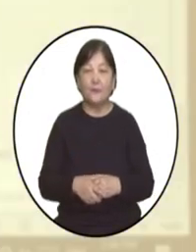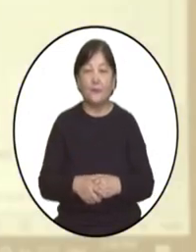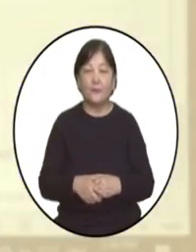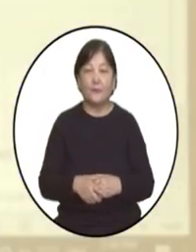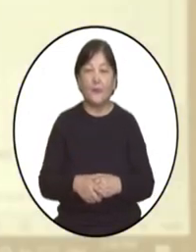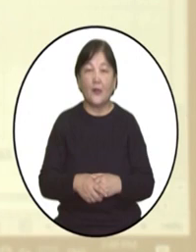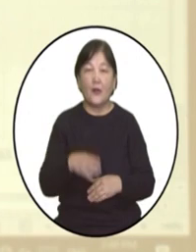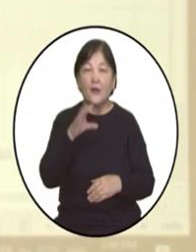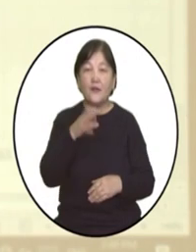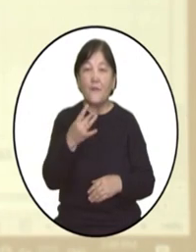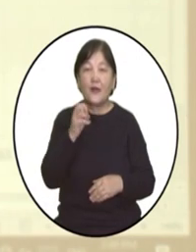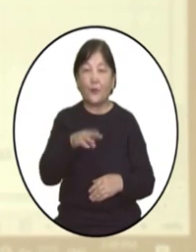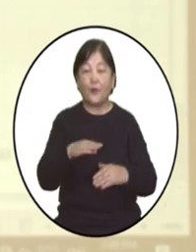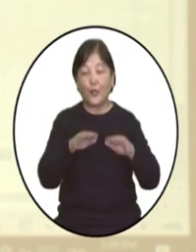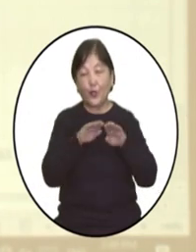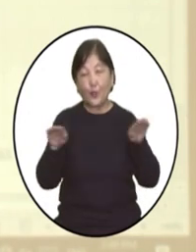За температурыг тогтмол айлгаад